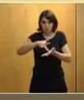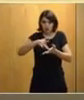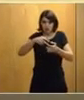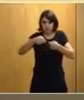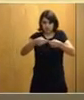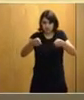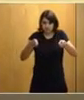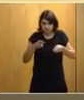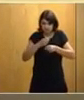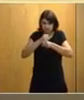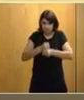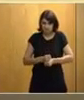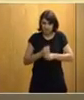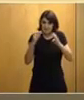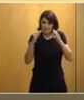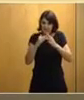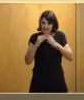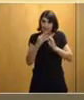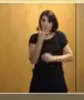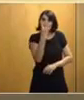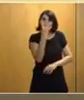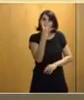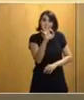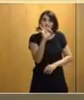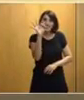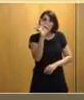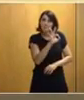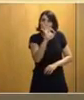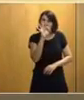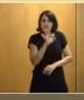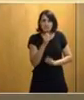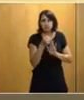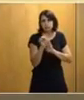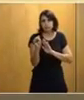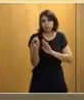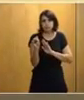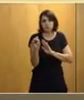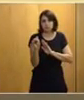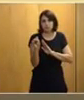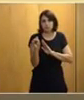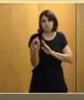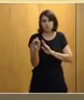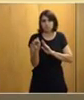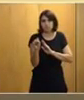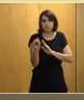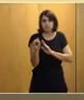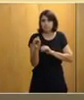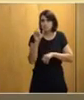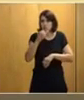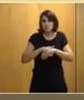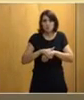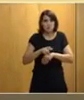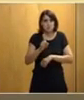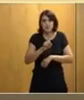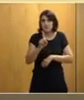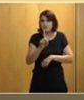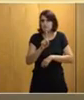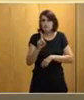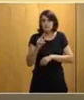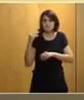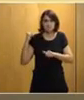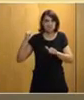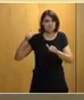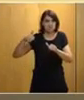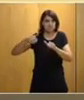tenen indicada una quarantena per ser contactes estrets no la compleixen de manera satisfactòria i això és una xifra que s'ha mantingut